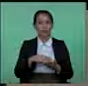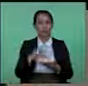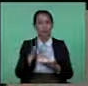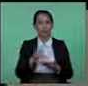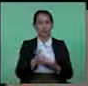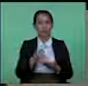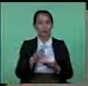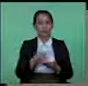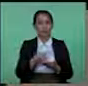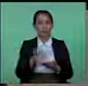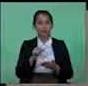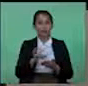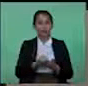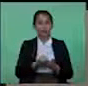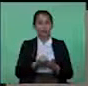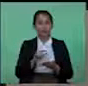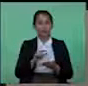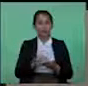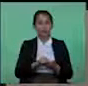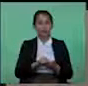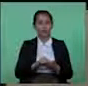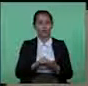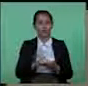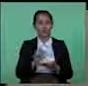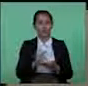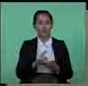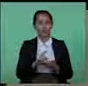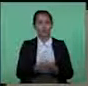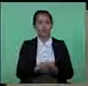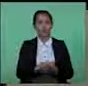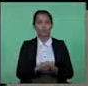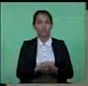192 betdagi 6 va 7 topshiriqlar.